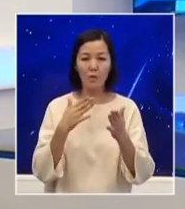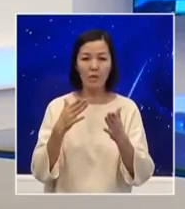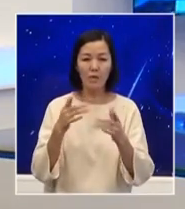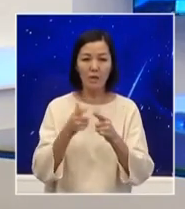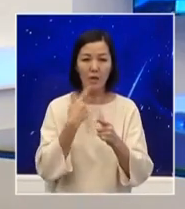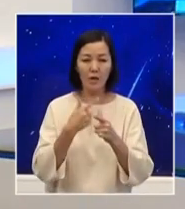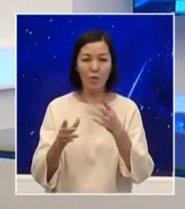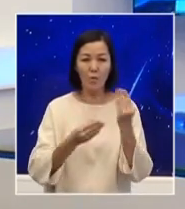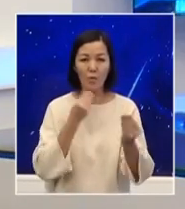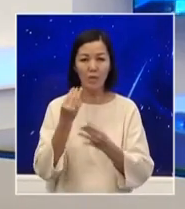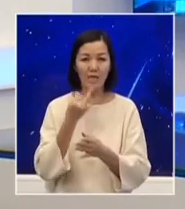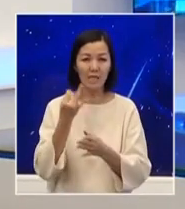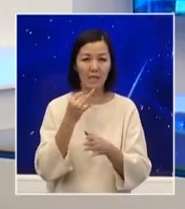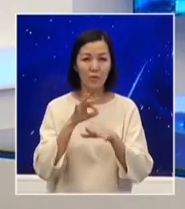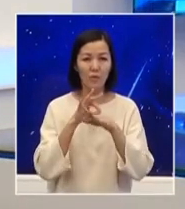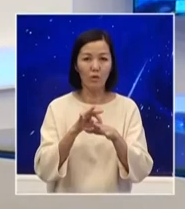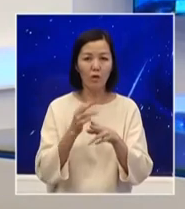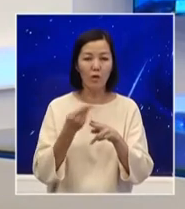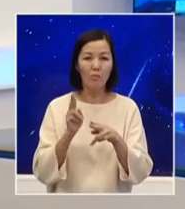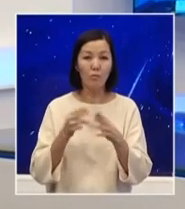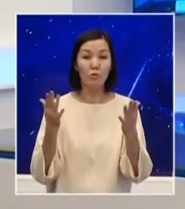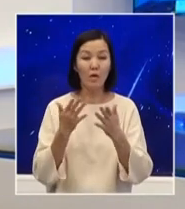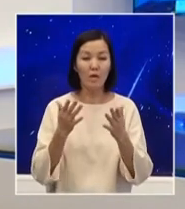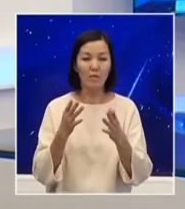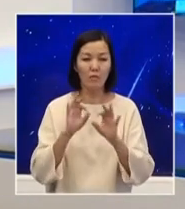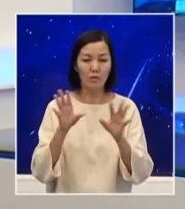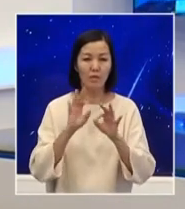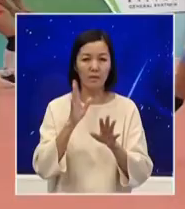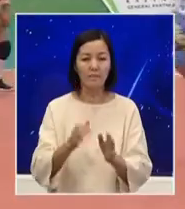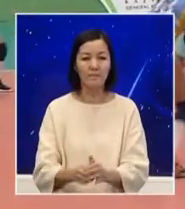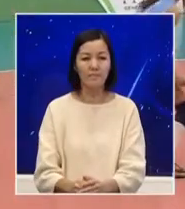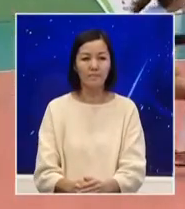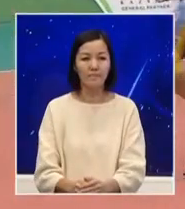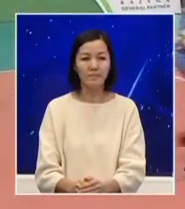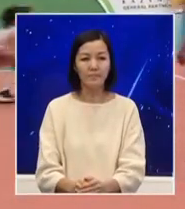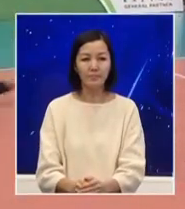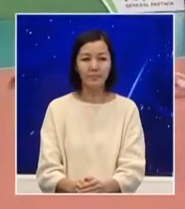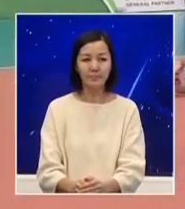үнемі қызықты әрі тартысқа толы өтеді. Бұл жолда солай болды.